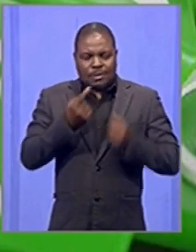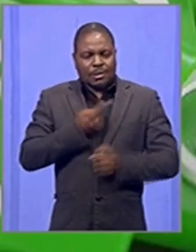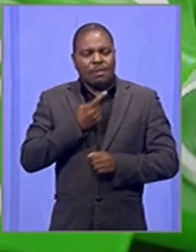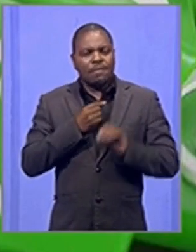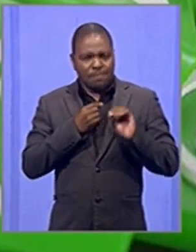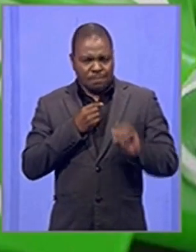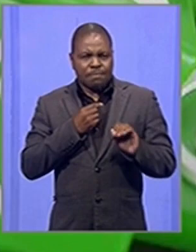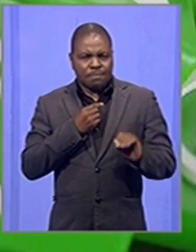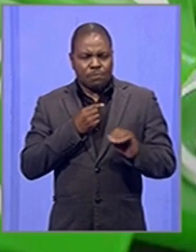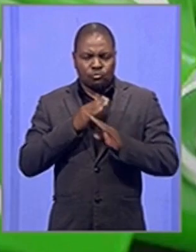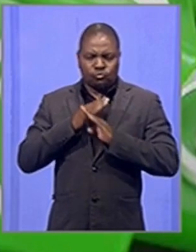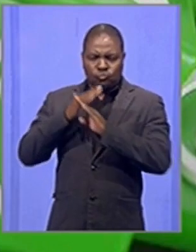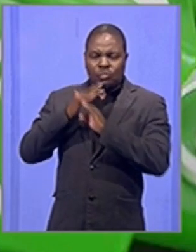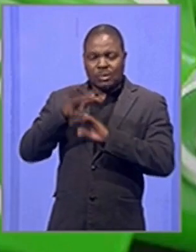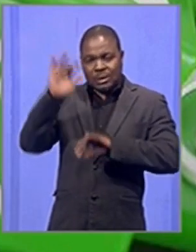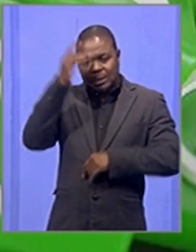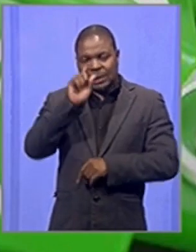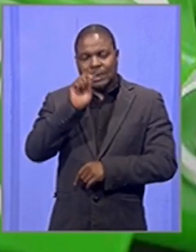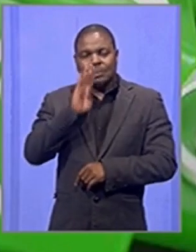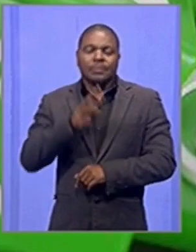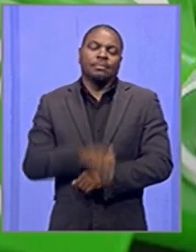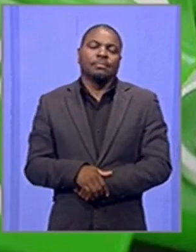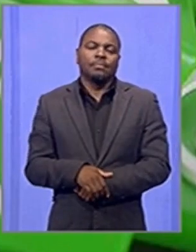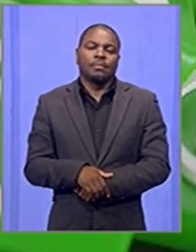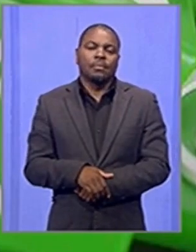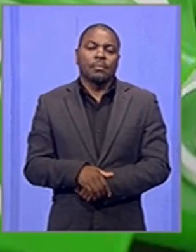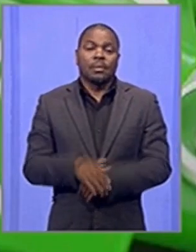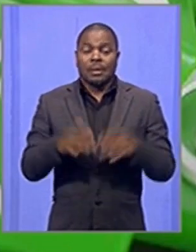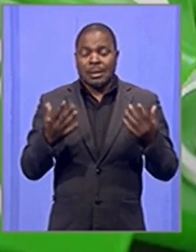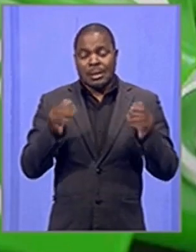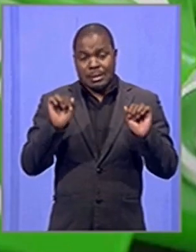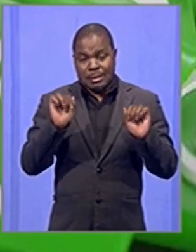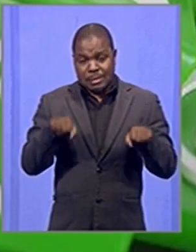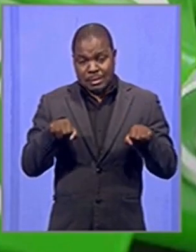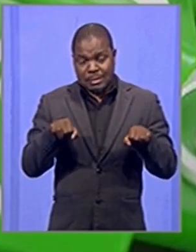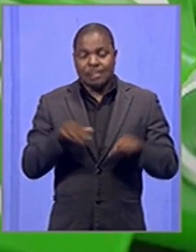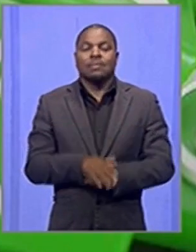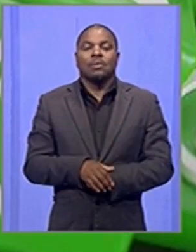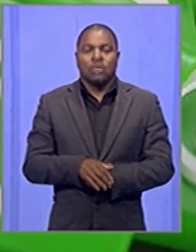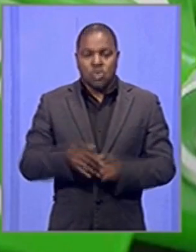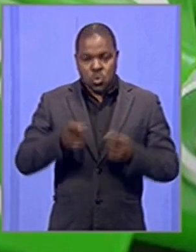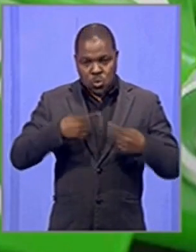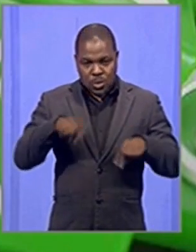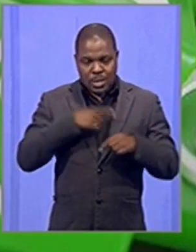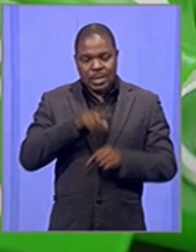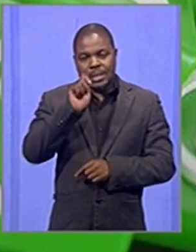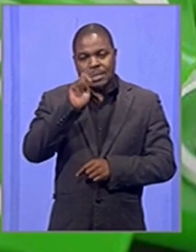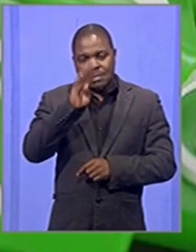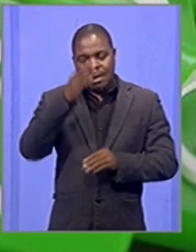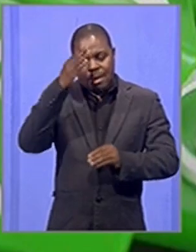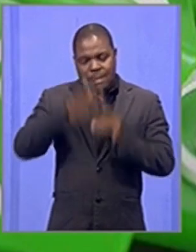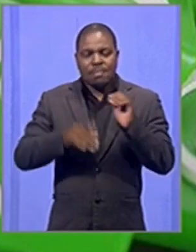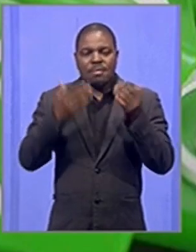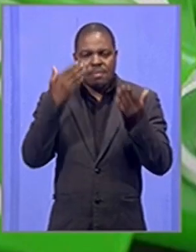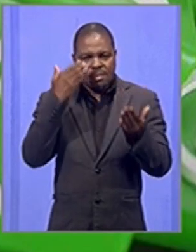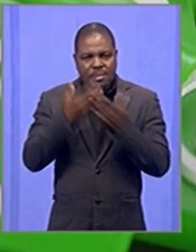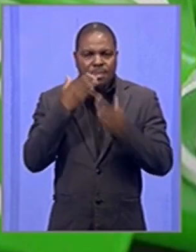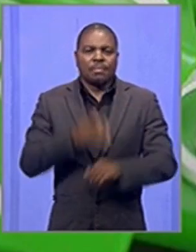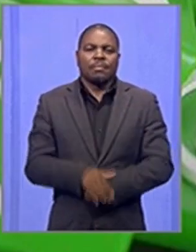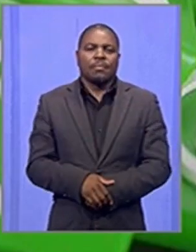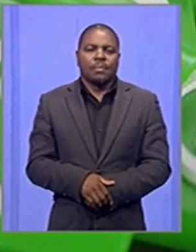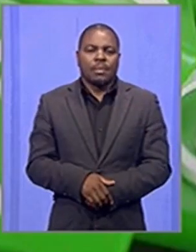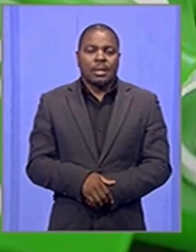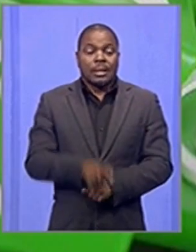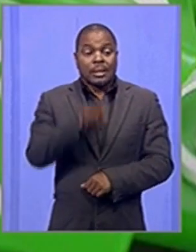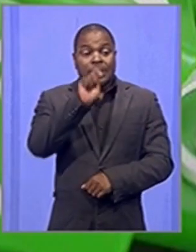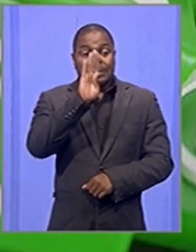itlhokomela kgahlano le lefu lena la TB. And yes, we can end TB. TB e teng